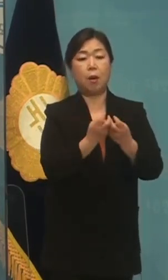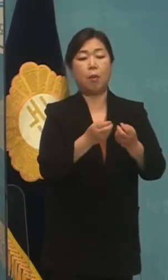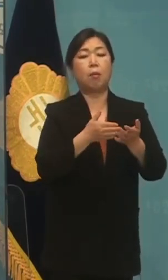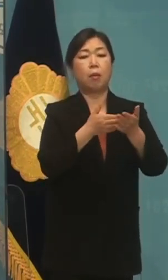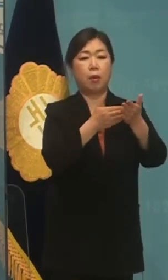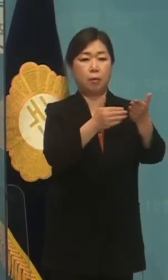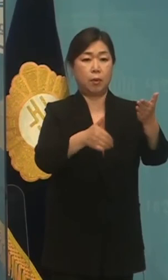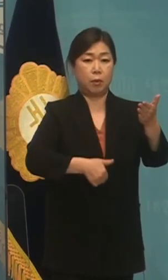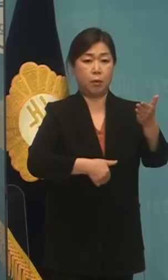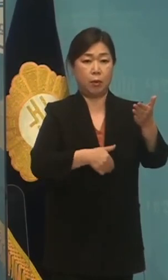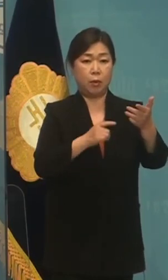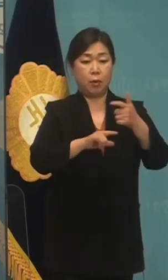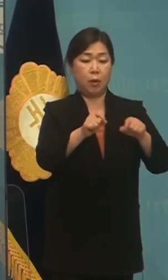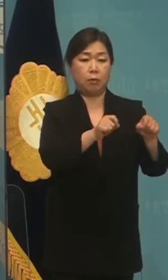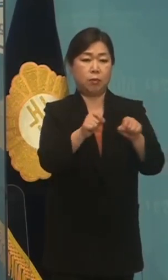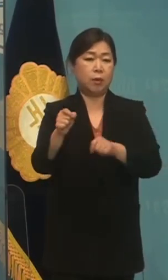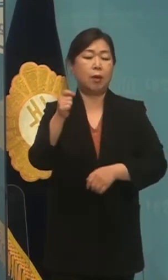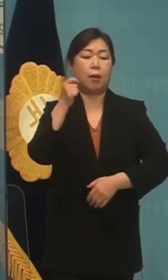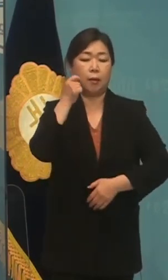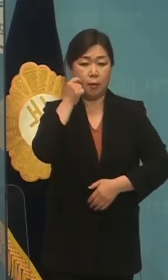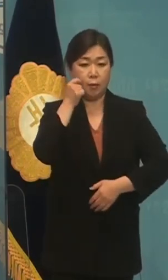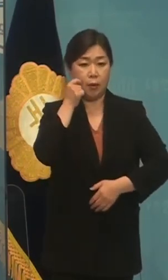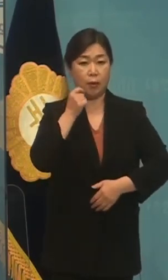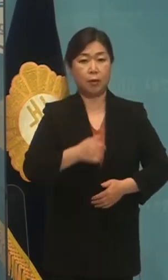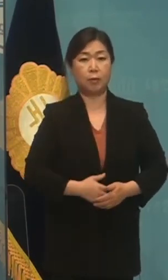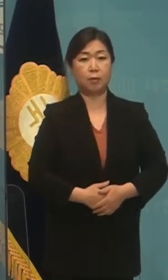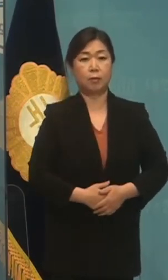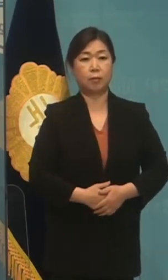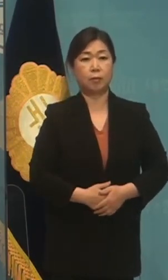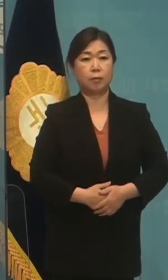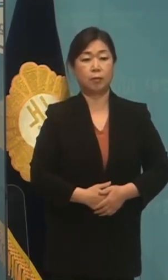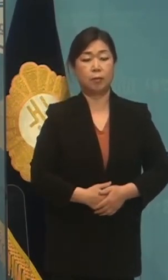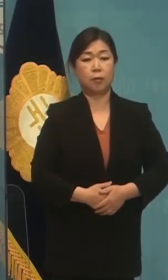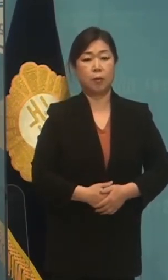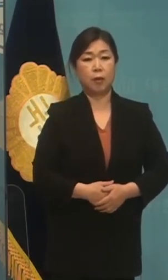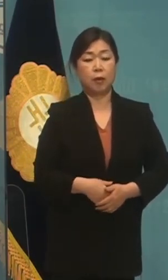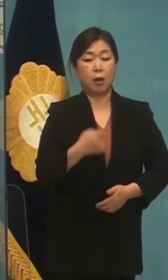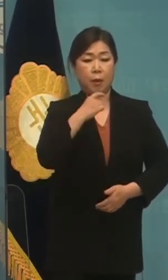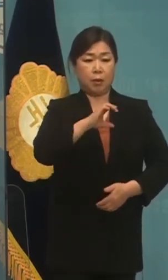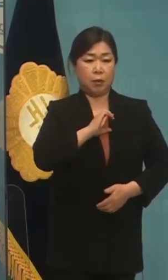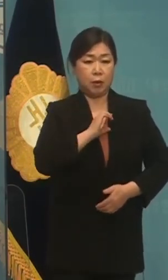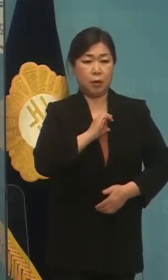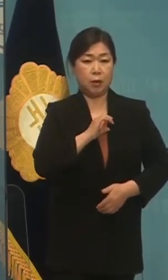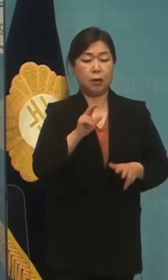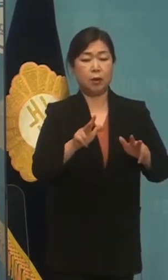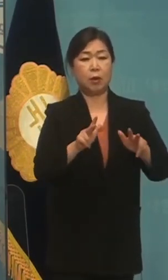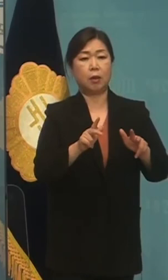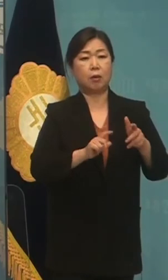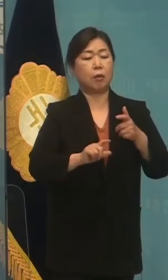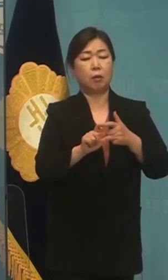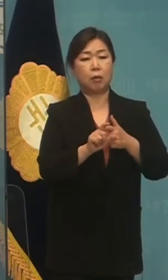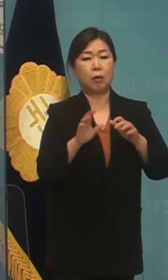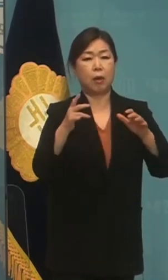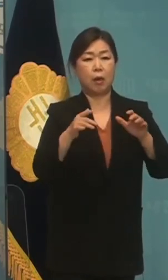더 이상 미룰 수도 없는 문제입니다. 매체로 읽은 금메달, 이제 국기